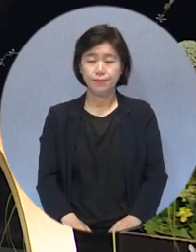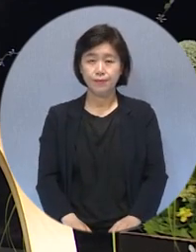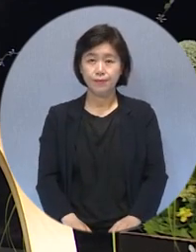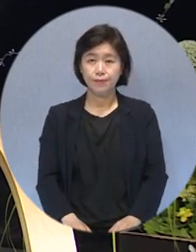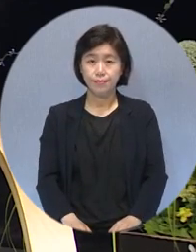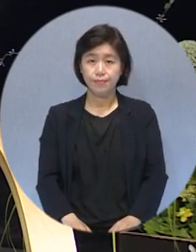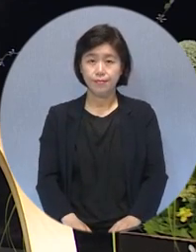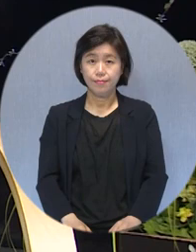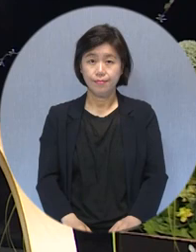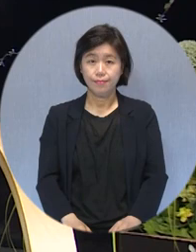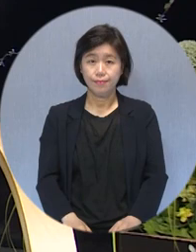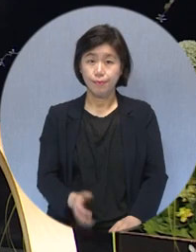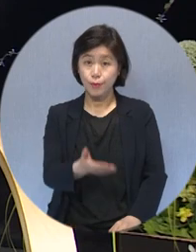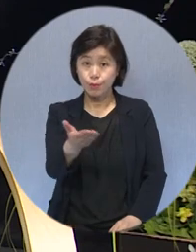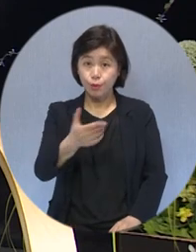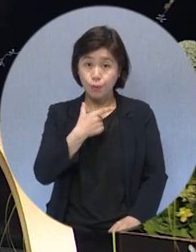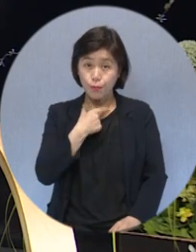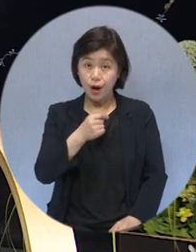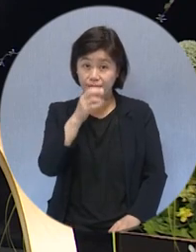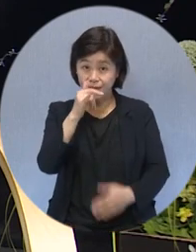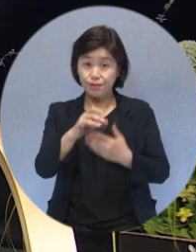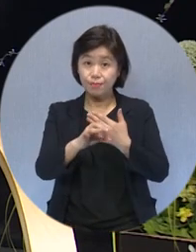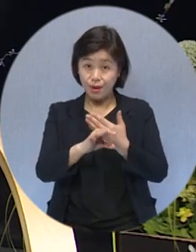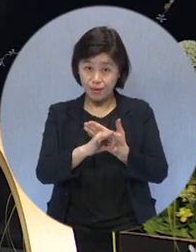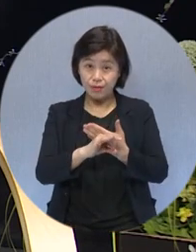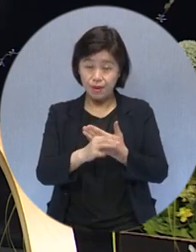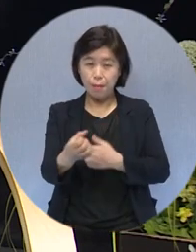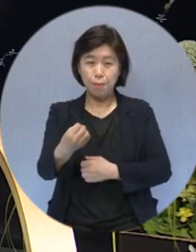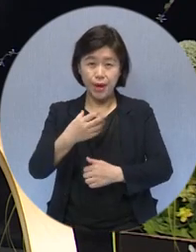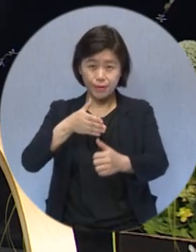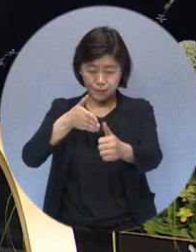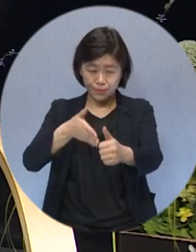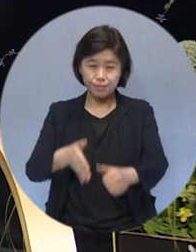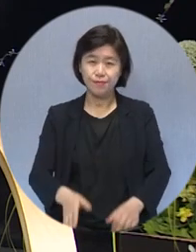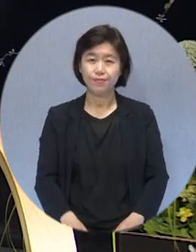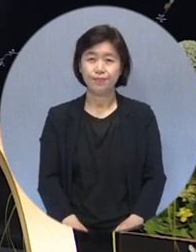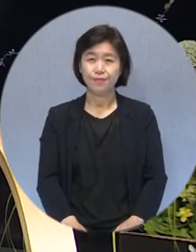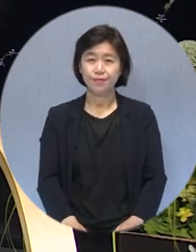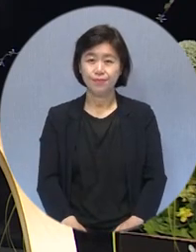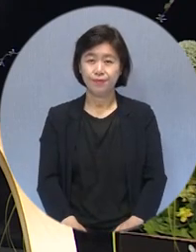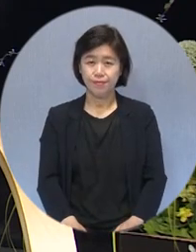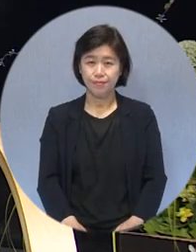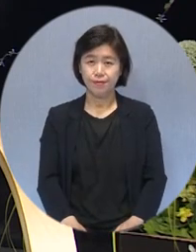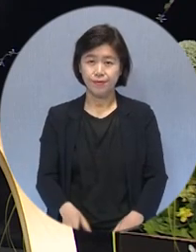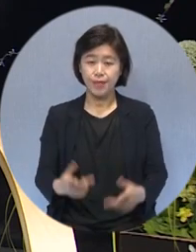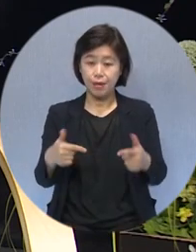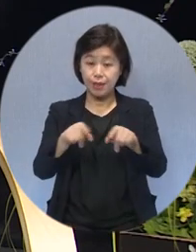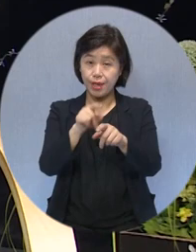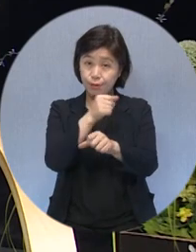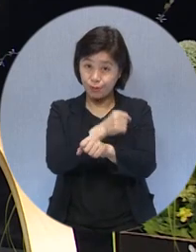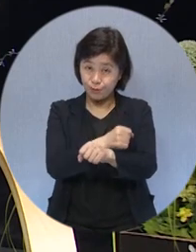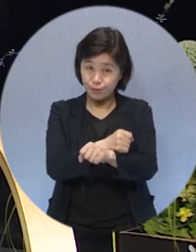이에 바라는 점 있으면 말씀 남겨주시기 바랍니다. 함께 수고하고